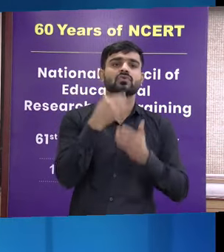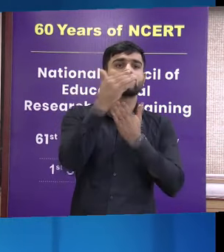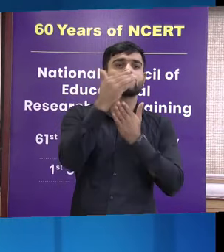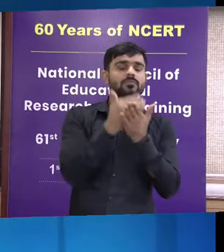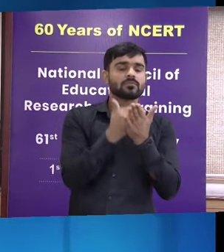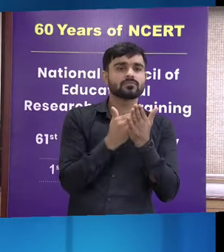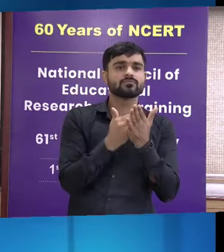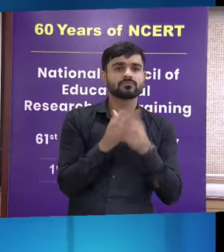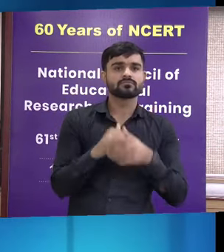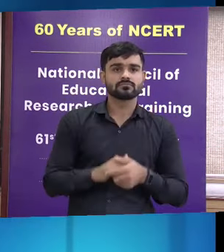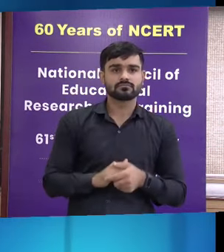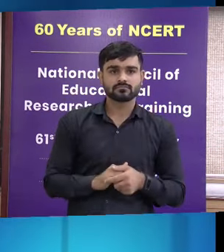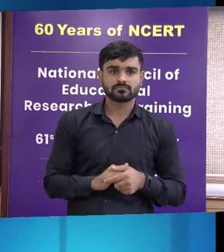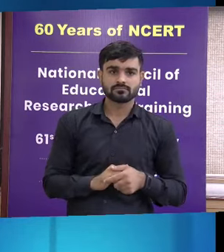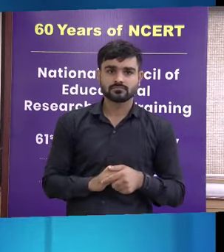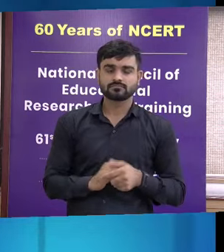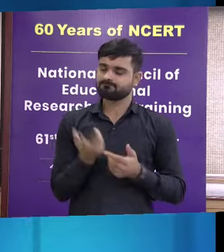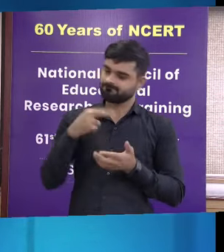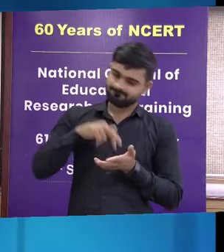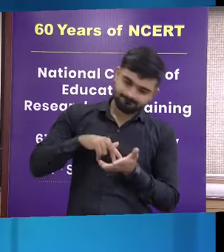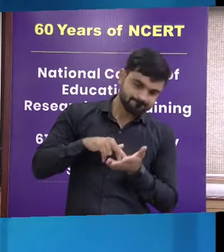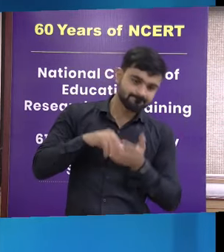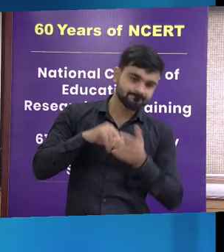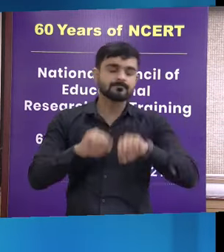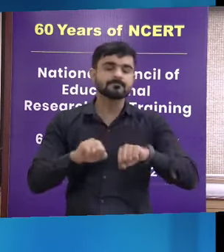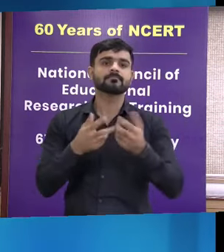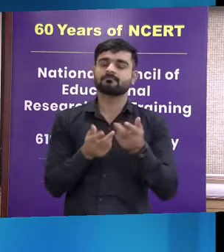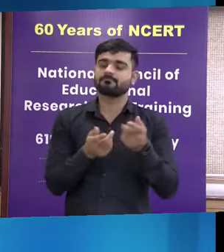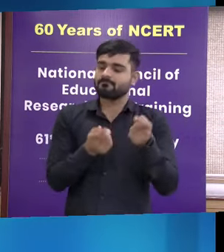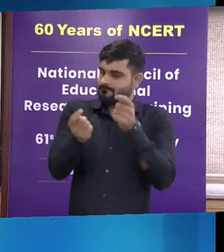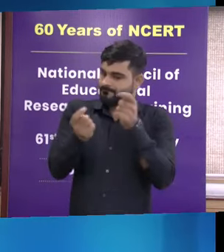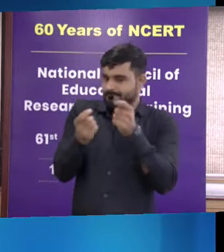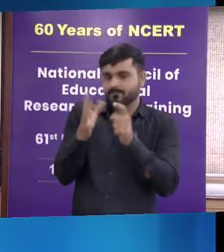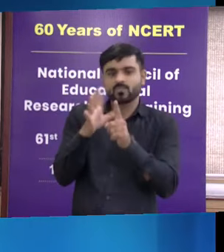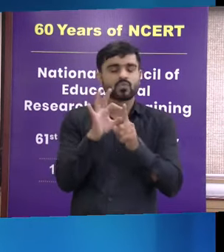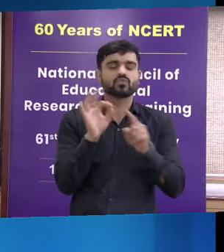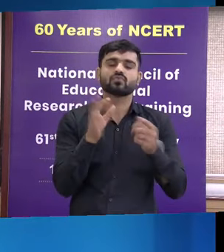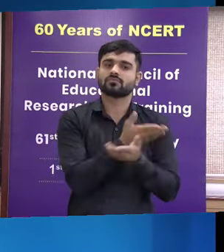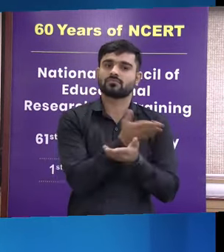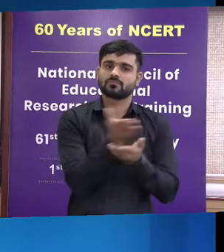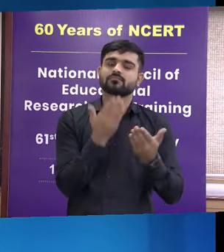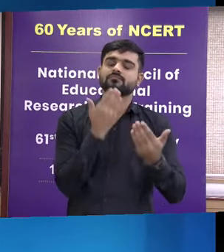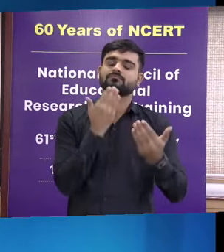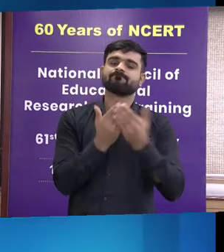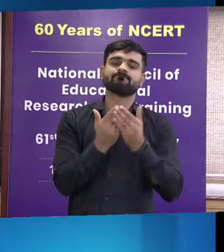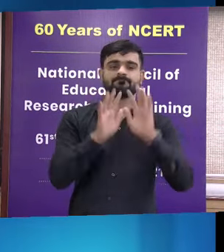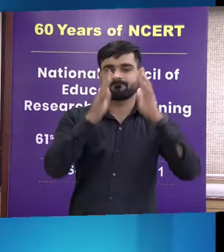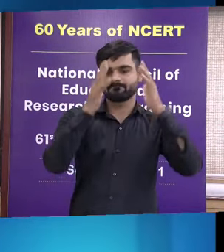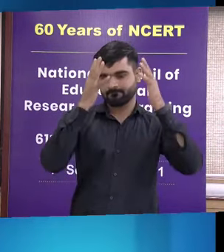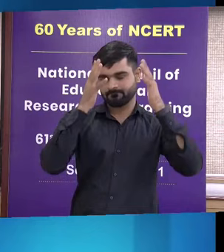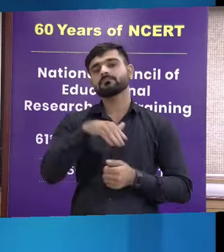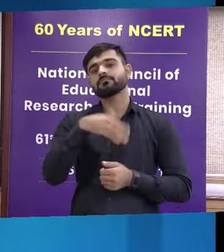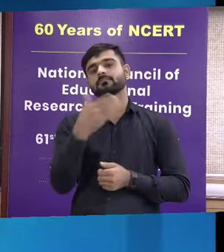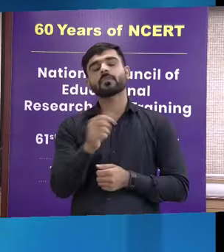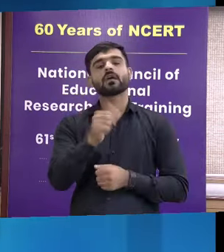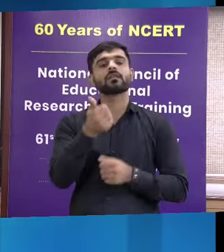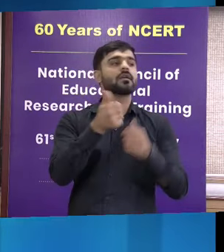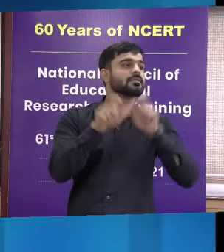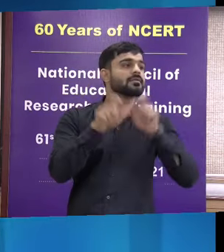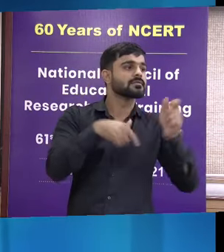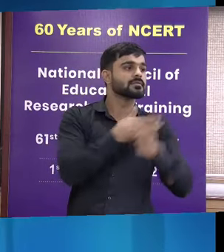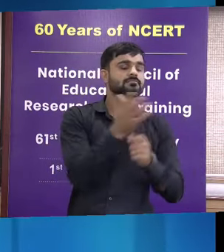में खड़े रहते हैं और अपने भूमिका को निभाते हैं, उनका भी मैं धन्यवाद ज्ञापित करता हूं। हमारे